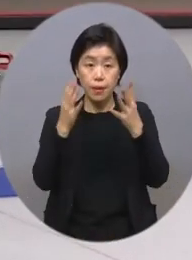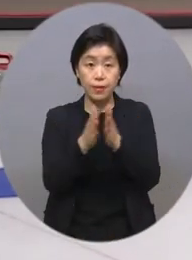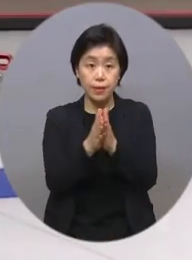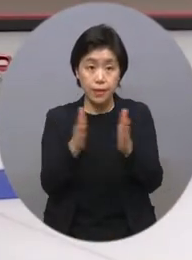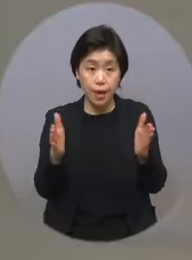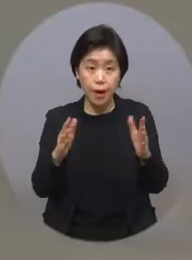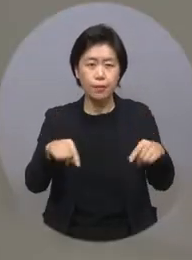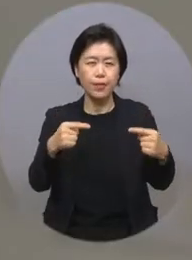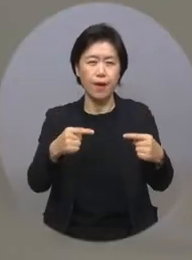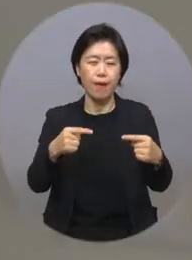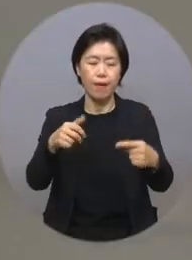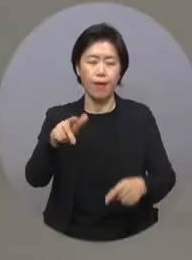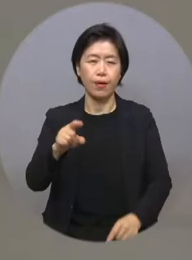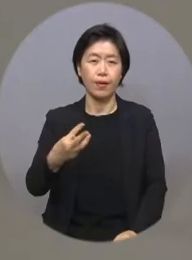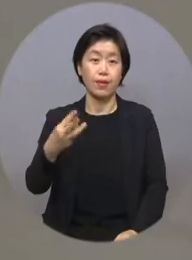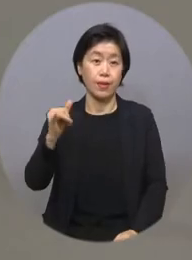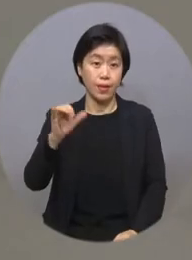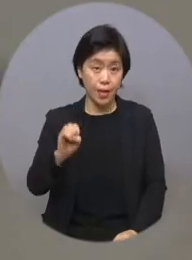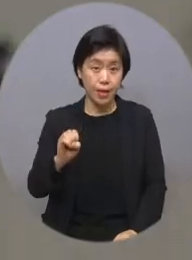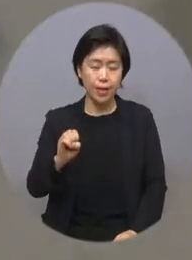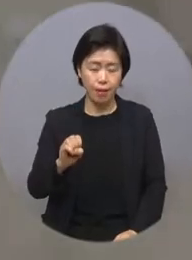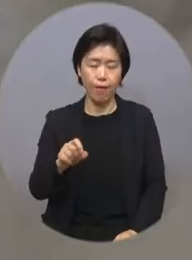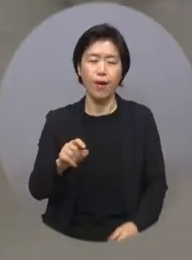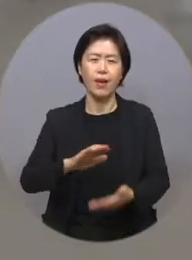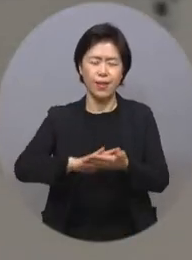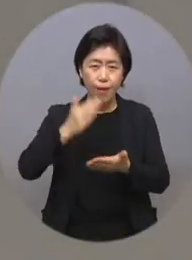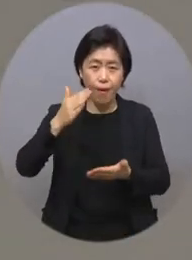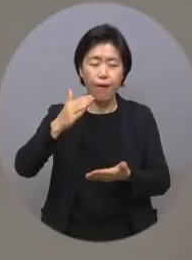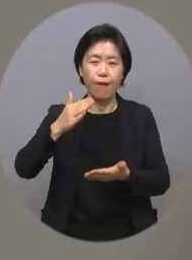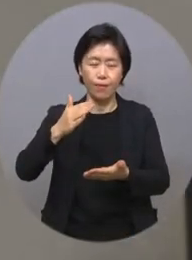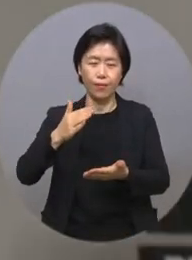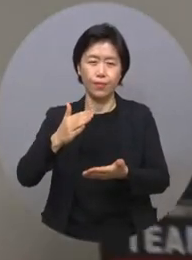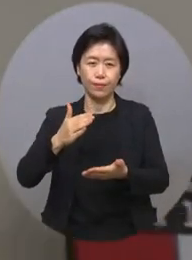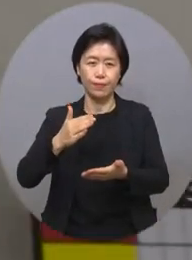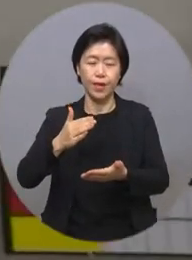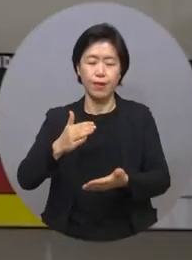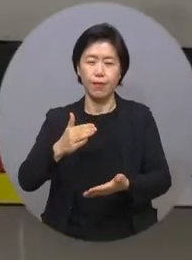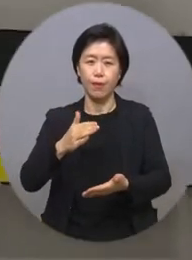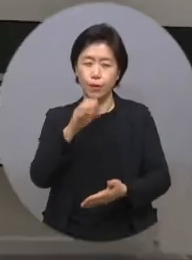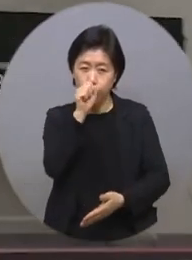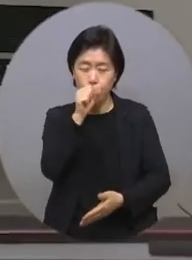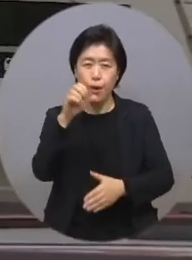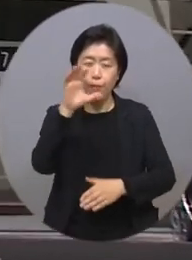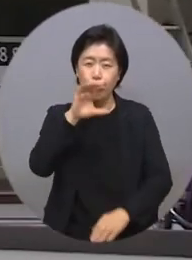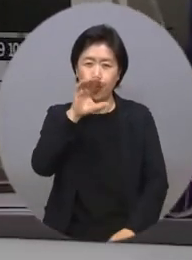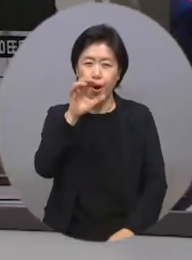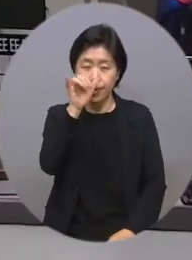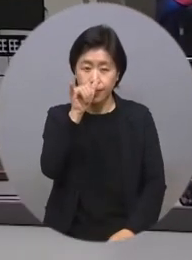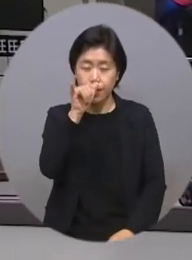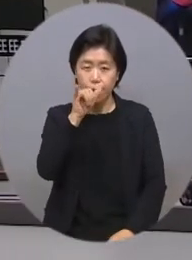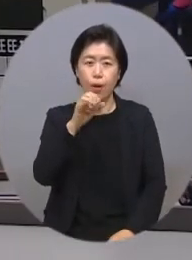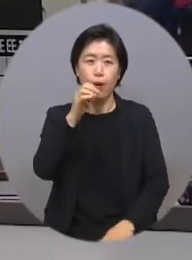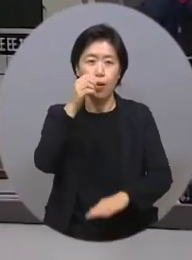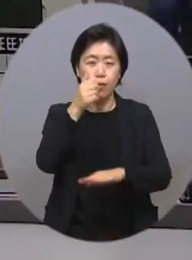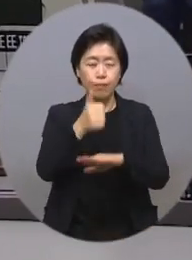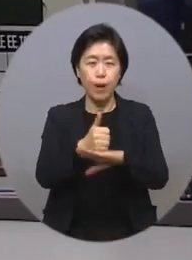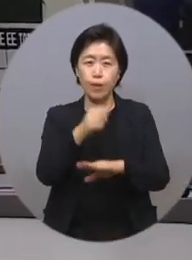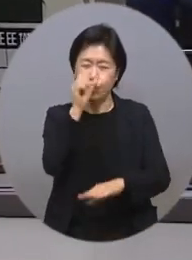컬링. 선수들의 열정이 패럴림픽의 겨울을 뜨겁게 달굴 예정입니다. 복지TV 뉴스 박순용입니다.